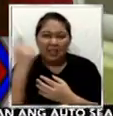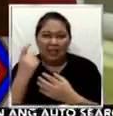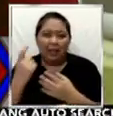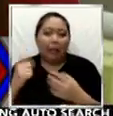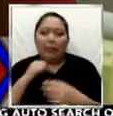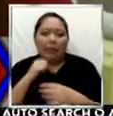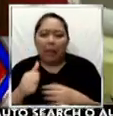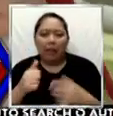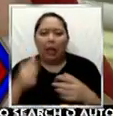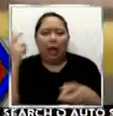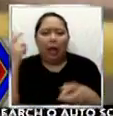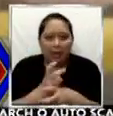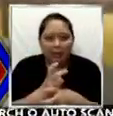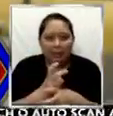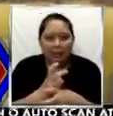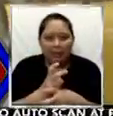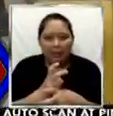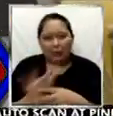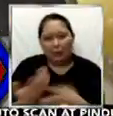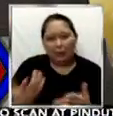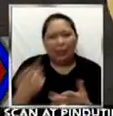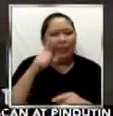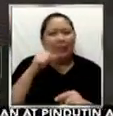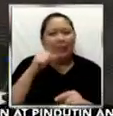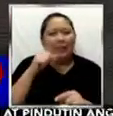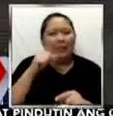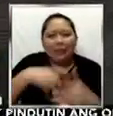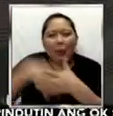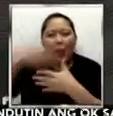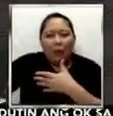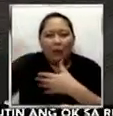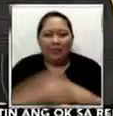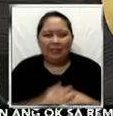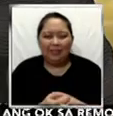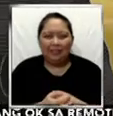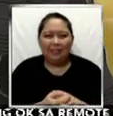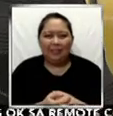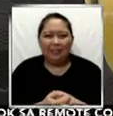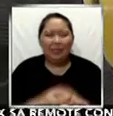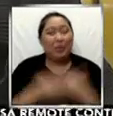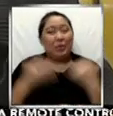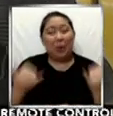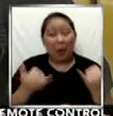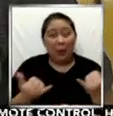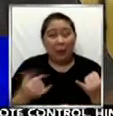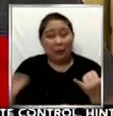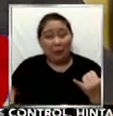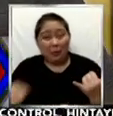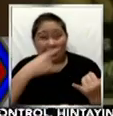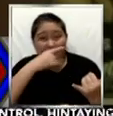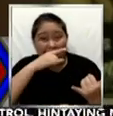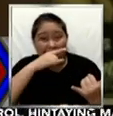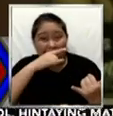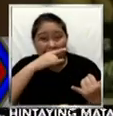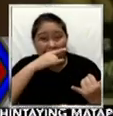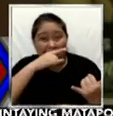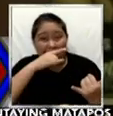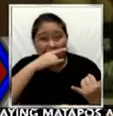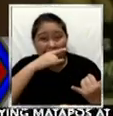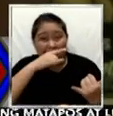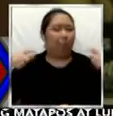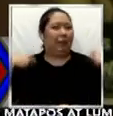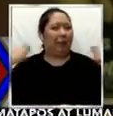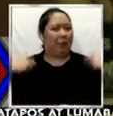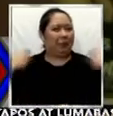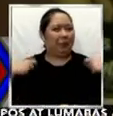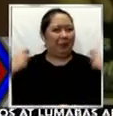Binata ka na. Ano, masakit? Medyo lang po. We have a target around 600 na kabataan na tutuli. Andiyan na